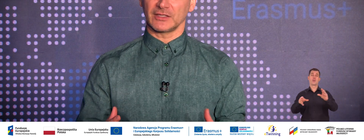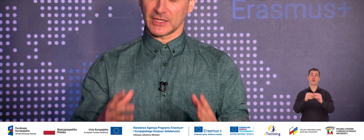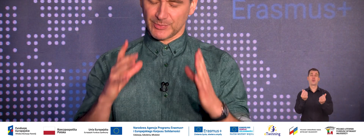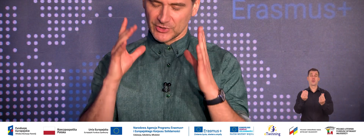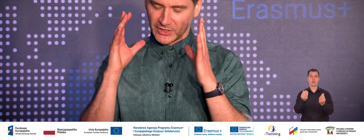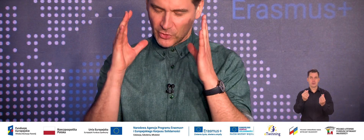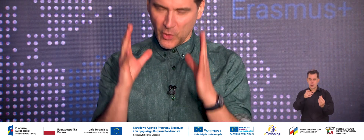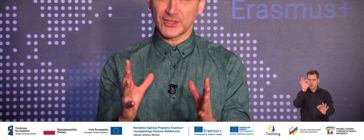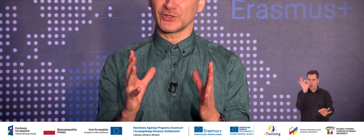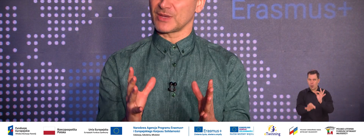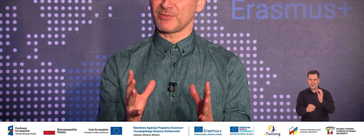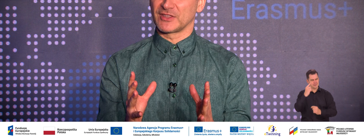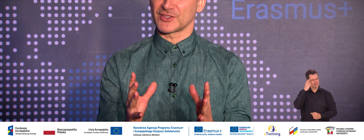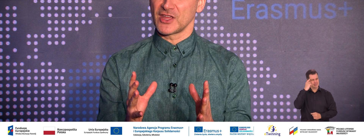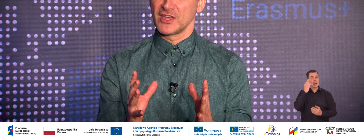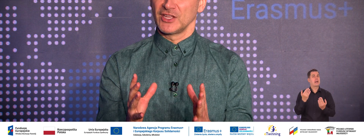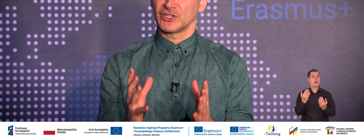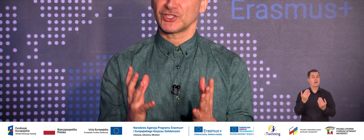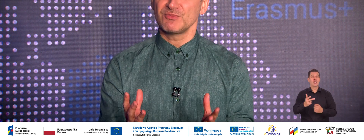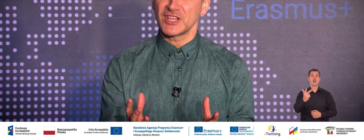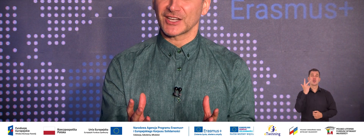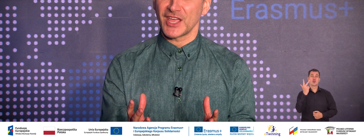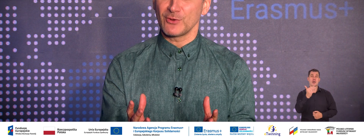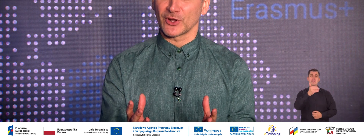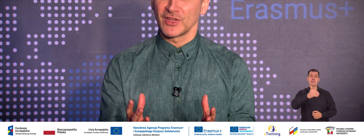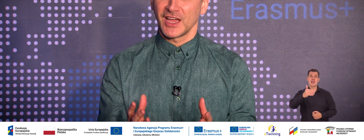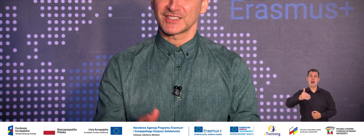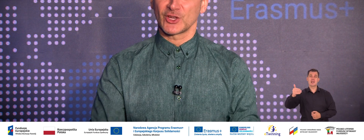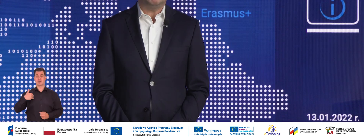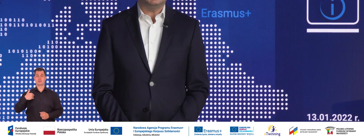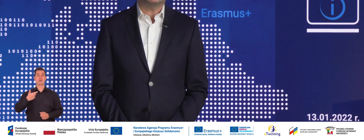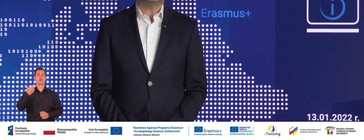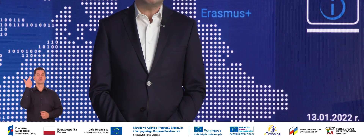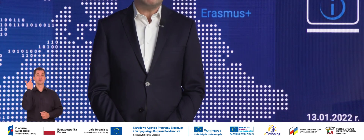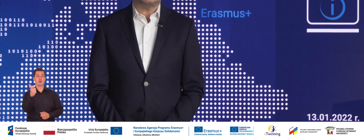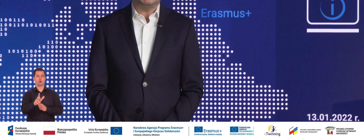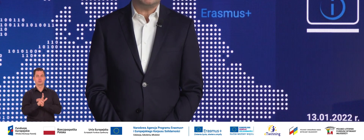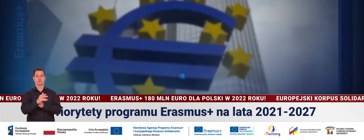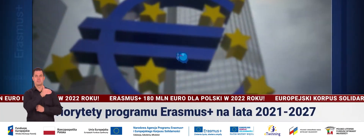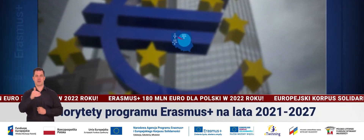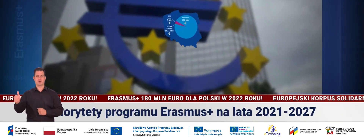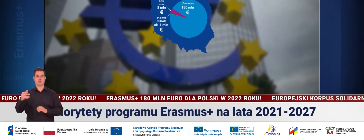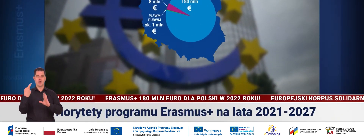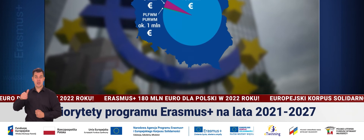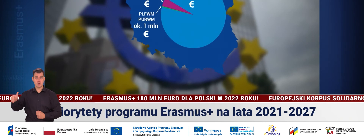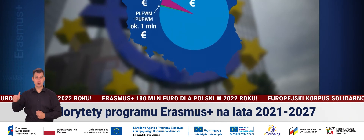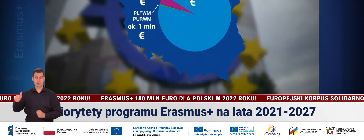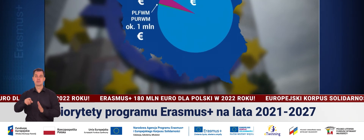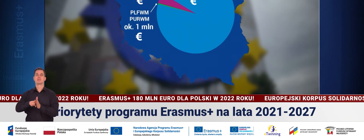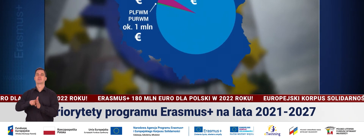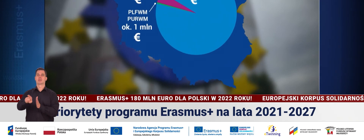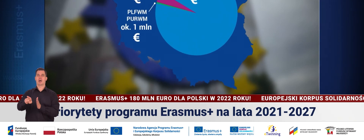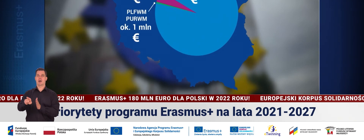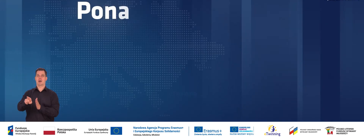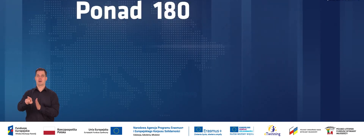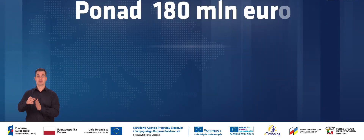ponad, i teraz proszę dokładnie to zapamiętać, 3 miliardy euro, a z tego ponad 180 milionów euro przeznaczonych